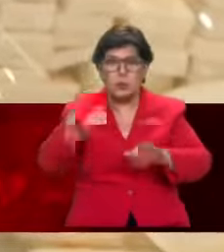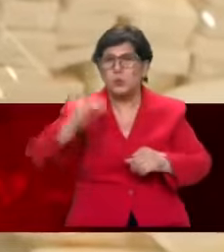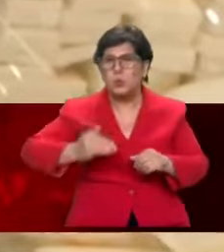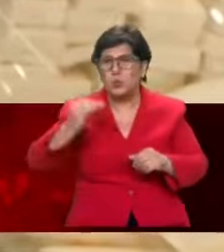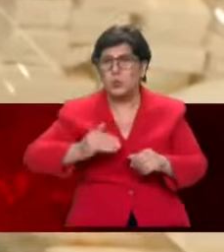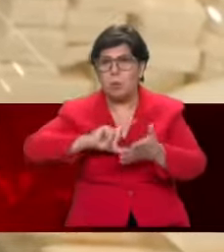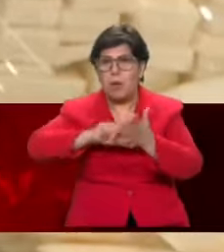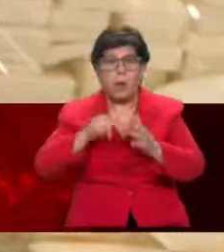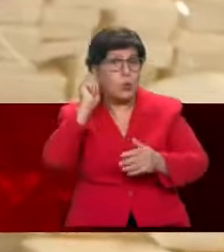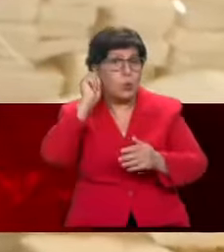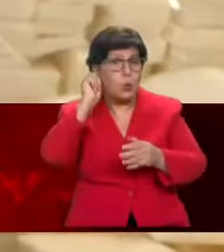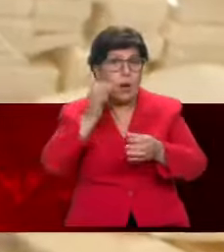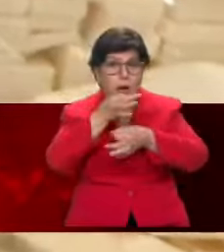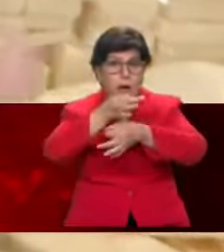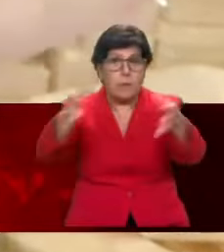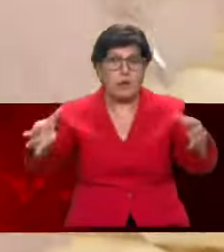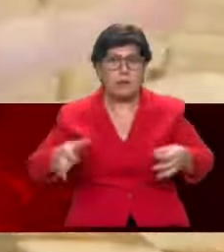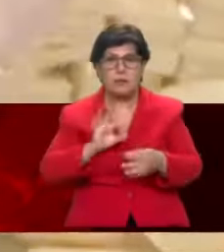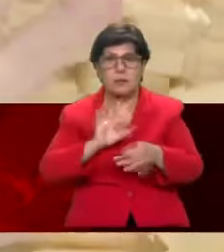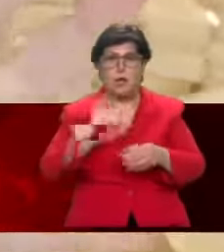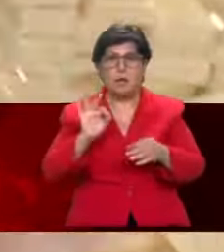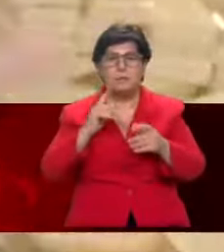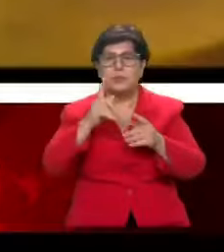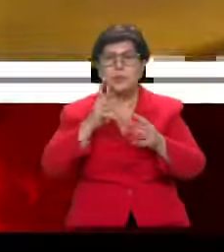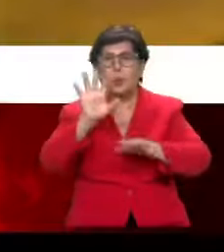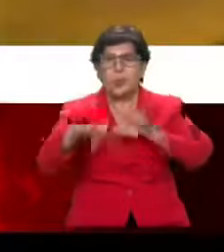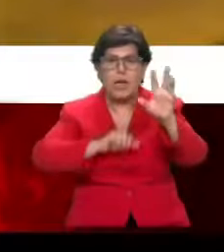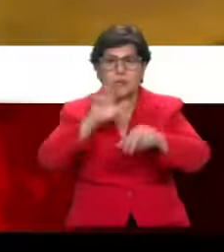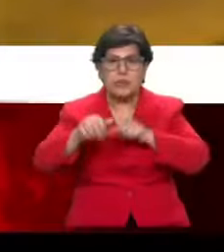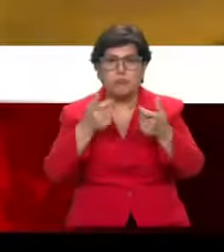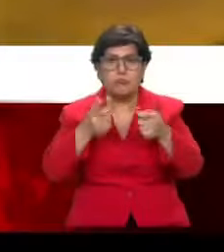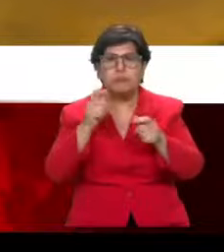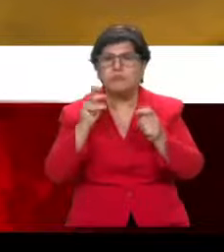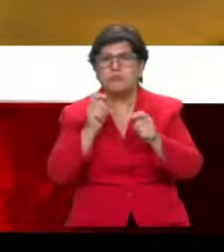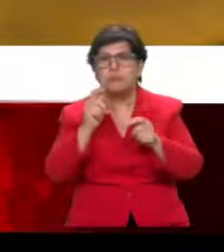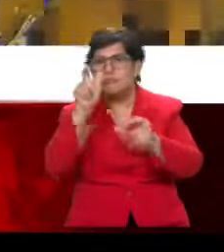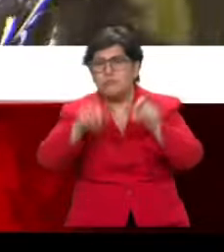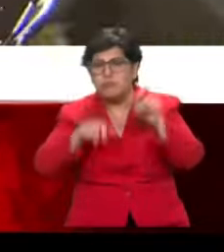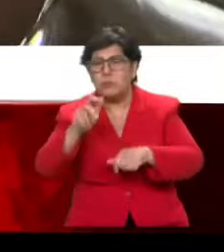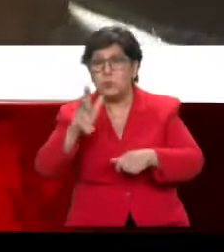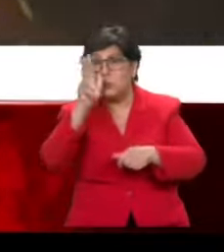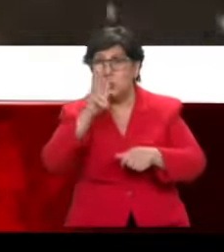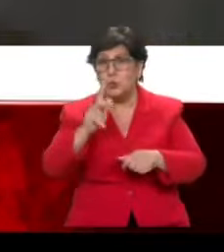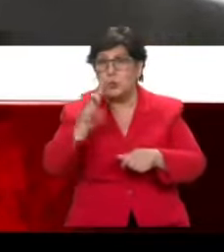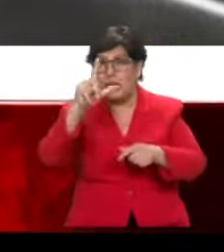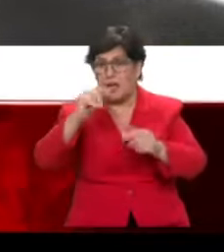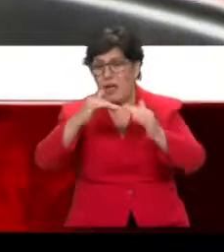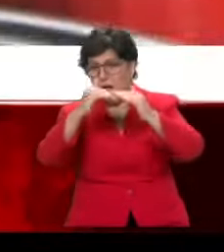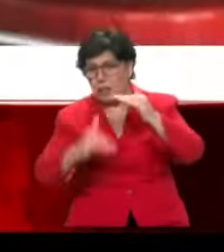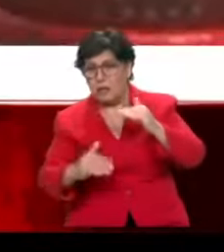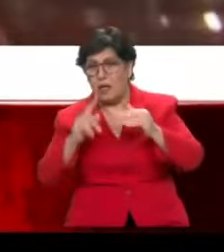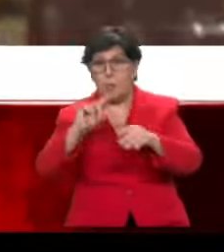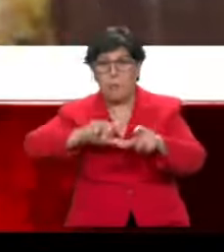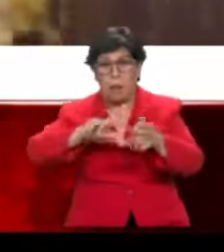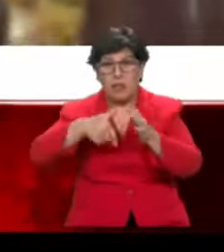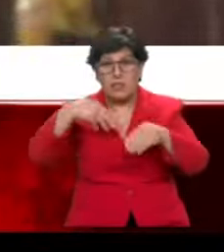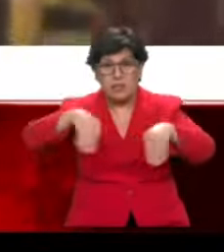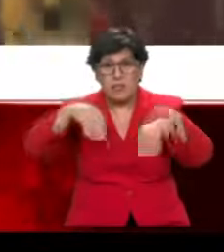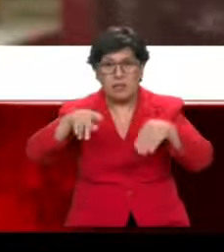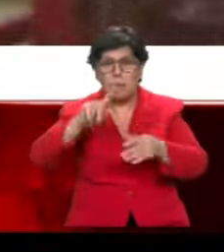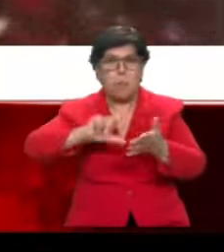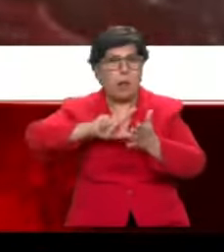uyarısı geldi. Uyarı direkt üreticilerden. Piyasa şartlarında 300 TL altındaki bir ürün bal altında satılıyorsa